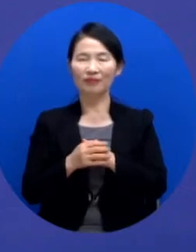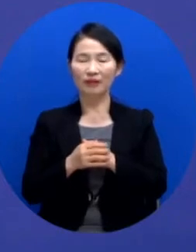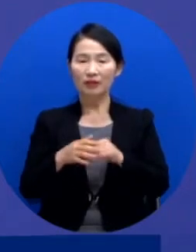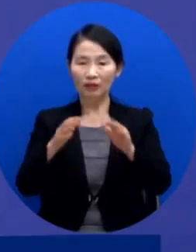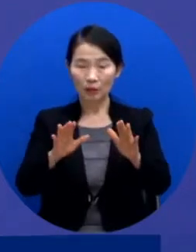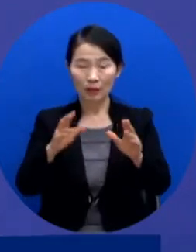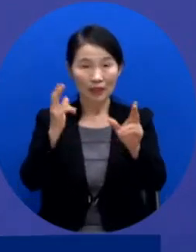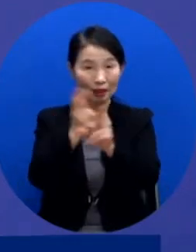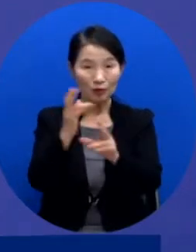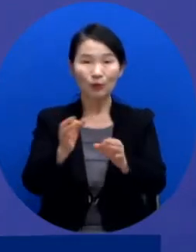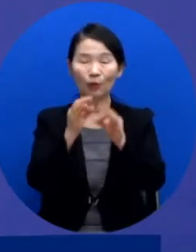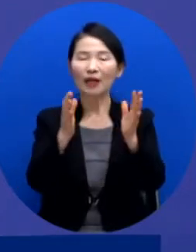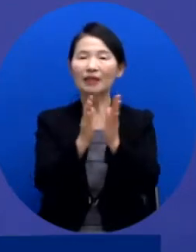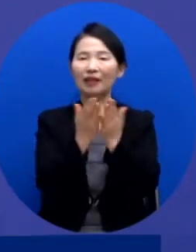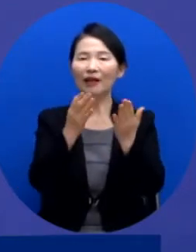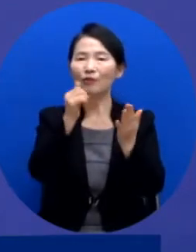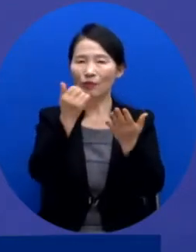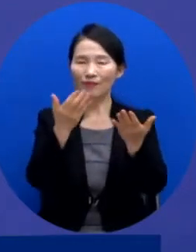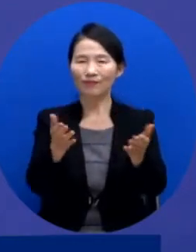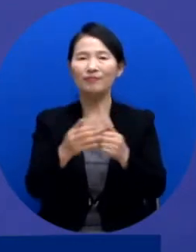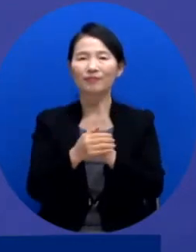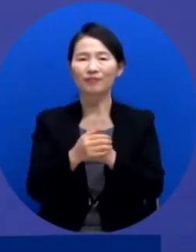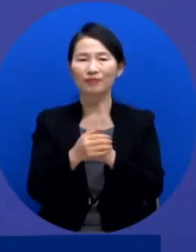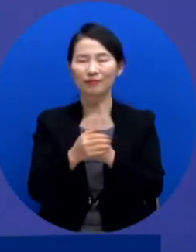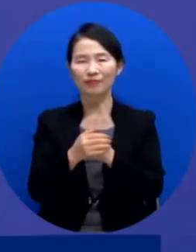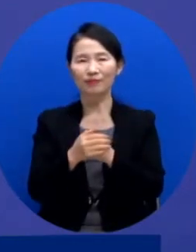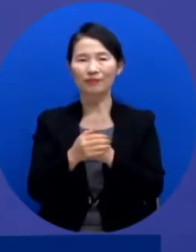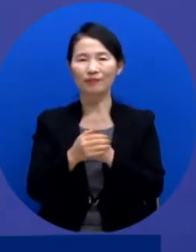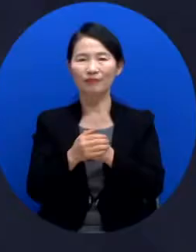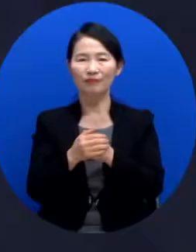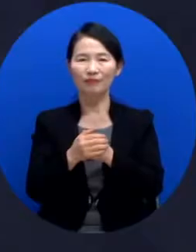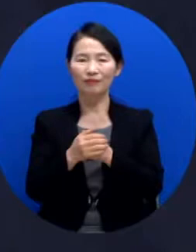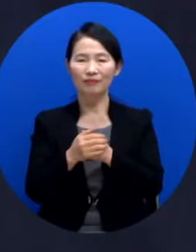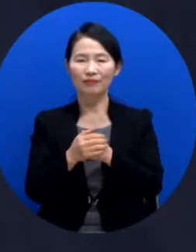이번 한 주간의 책을 소개해드립니다. 장현수 기자입니다.